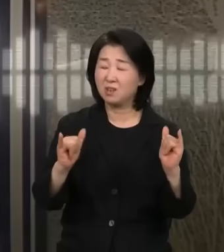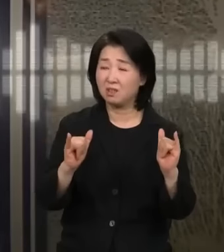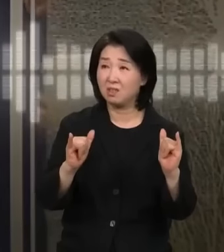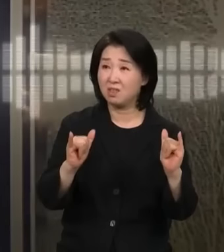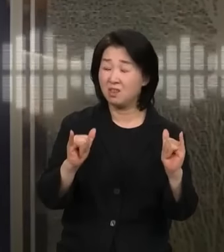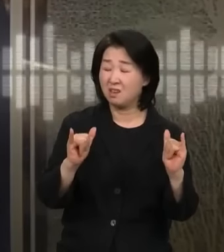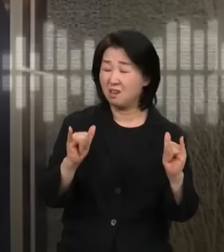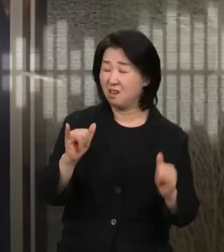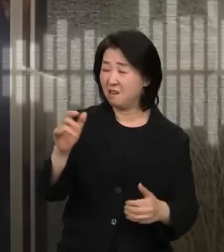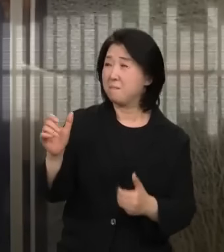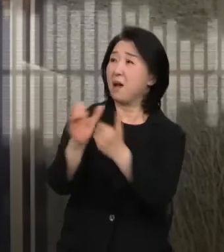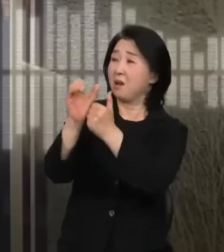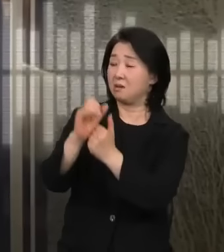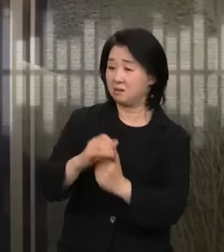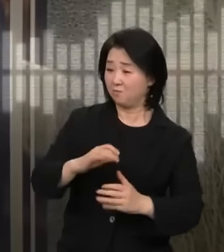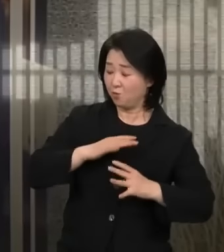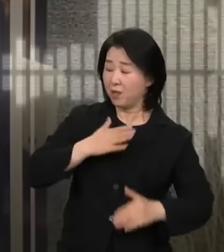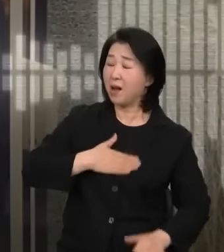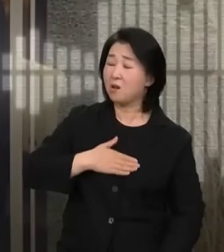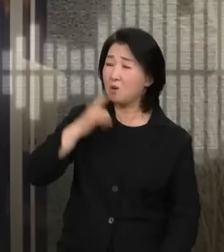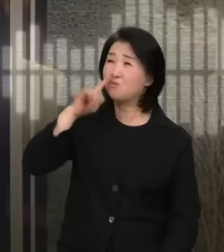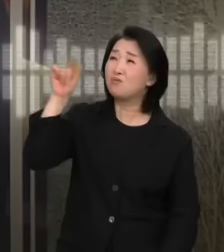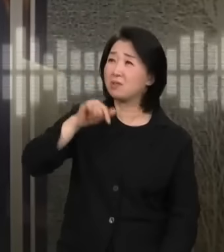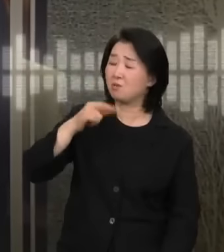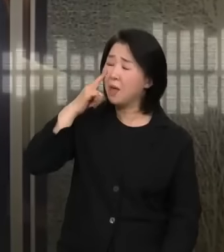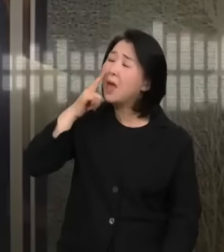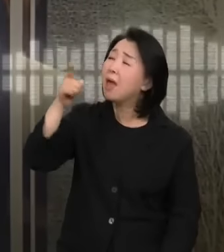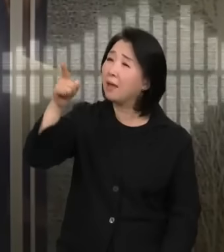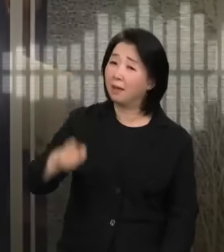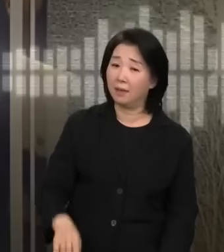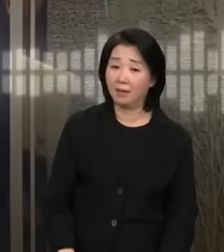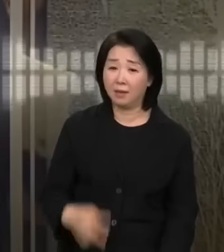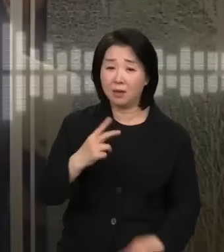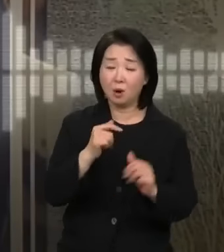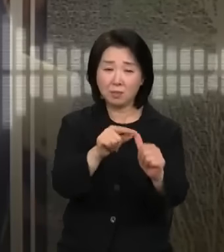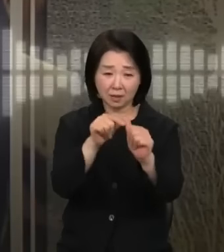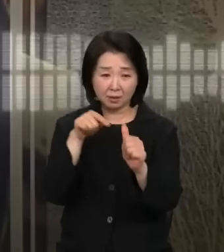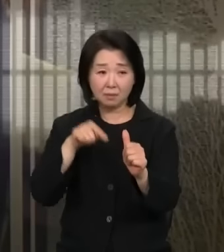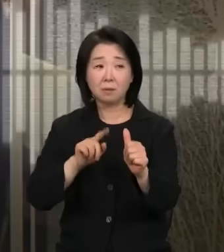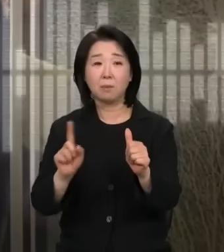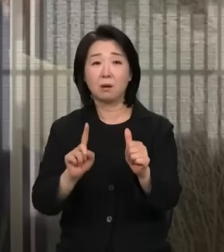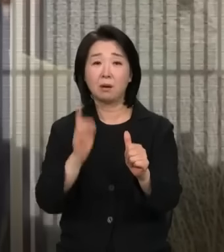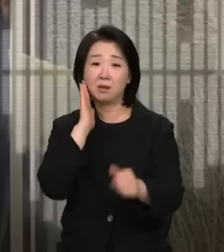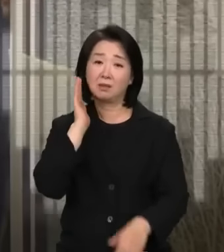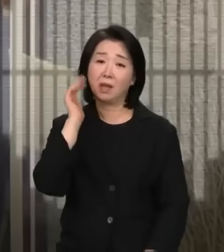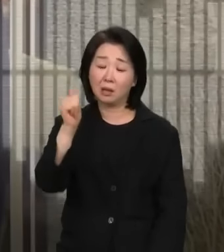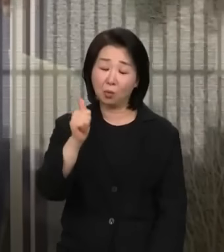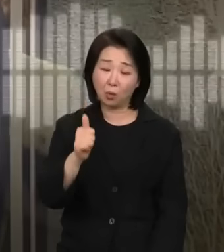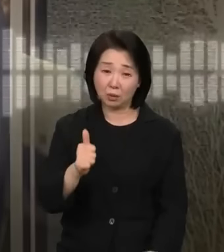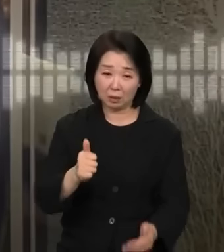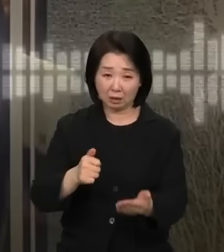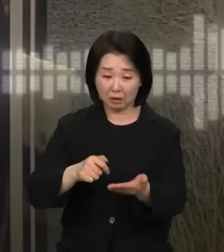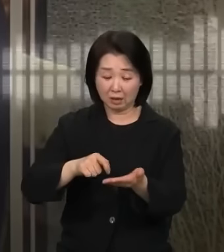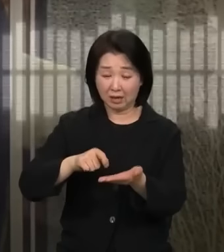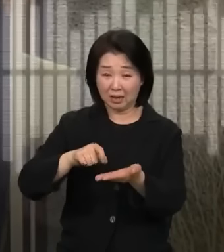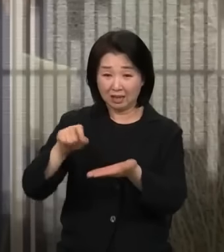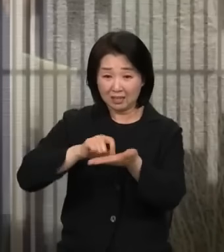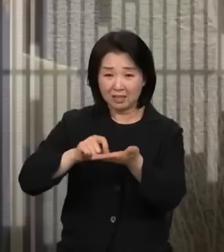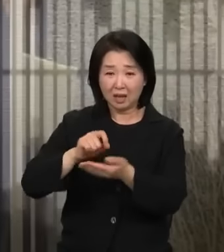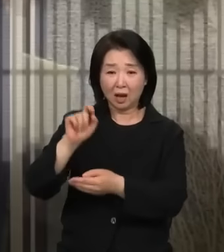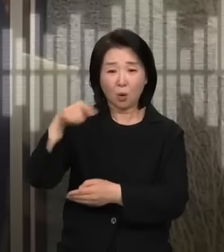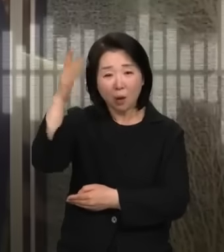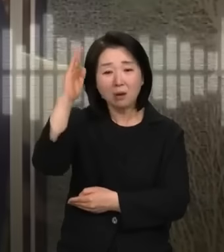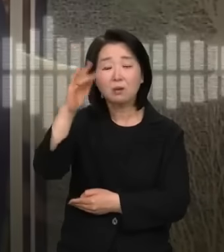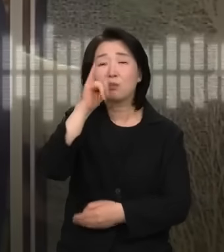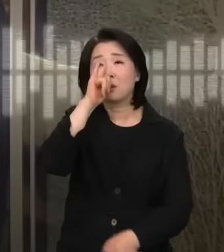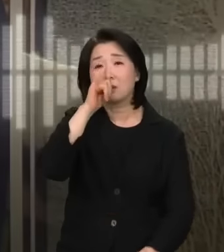것을 인지하고 눈치 좀 봤으면 좋겠다는 생각이 있 검찰 인사 교체는 대통령 기자 회견 후에 이루어진 거여서